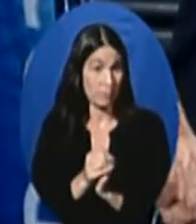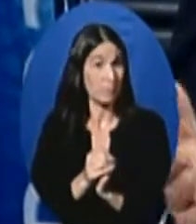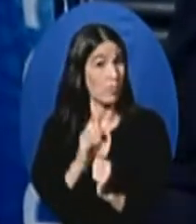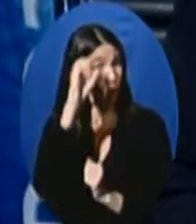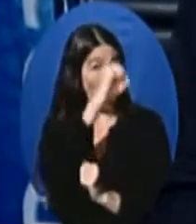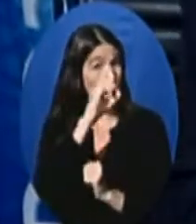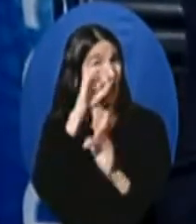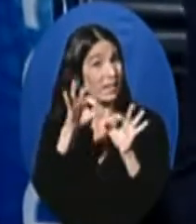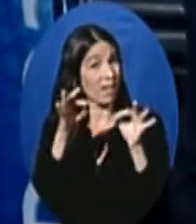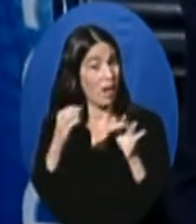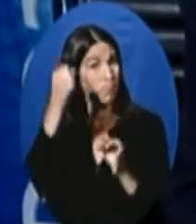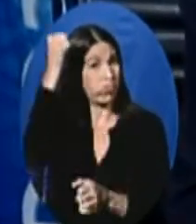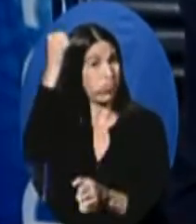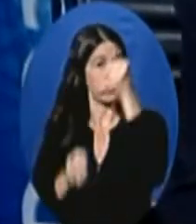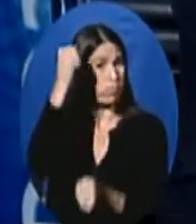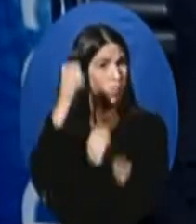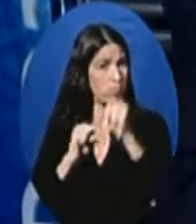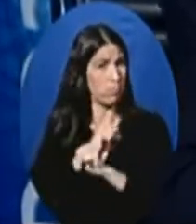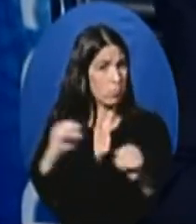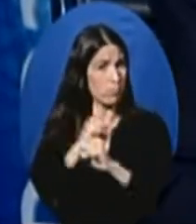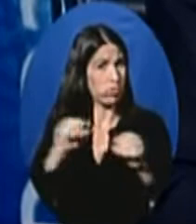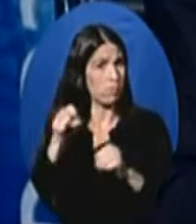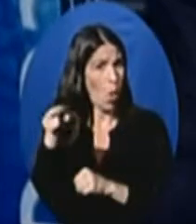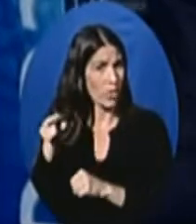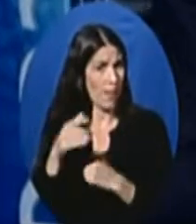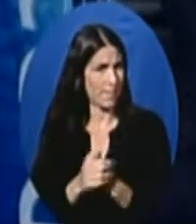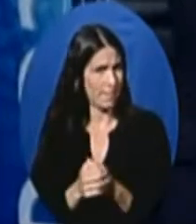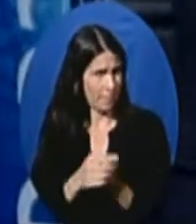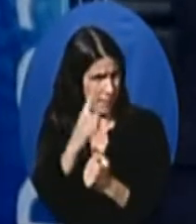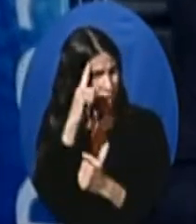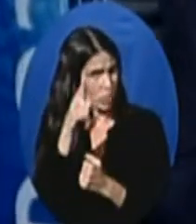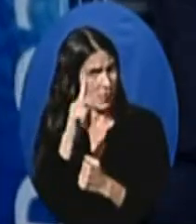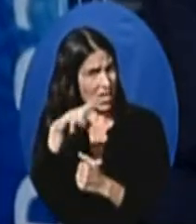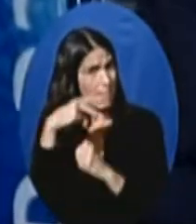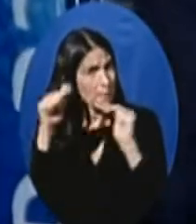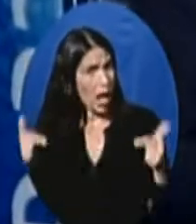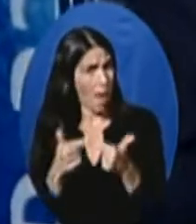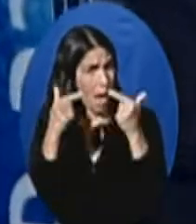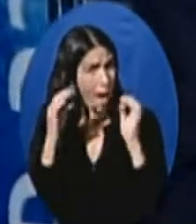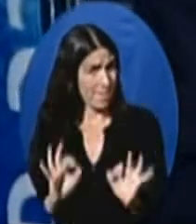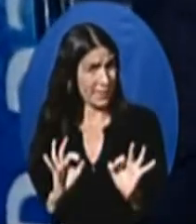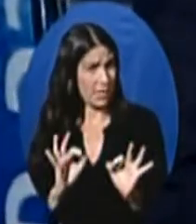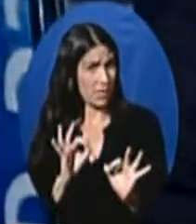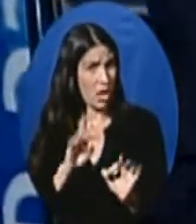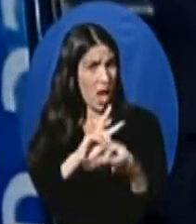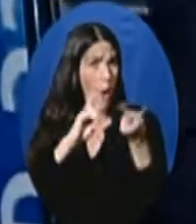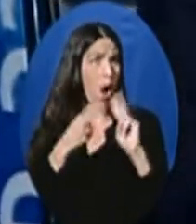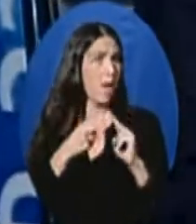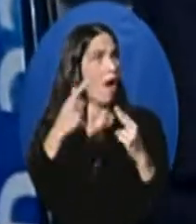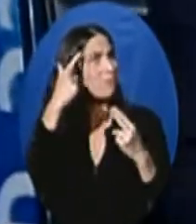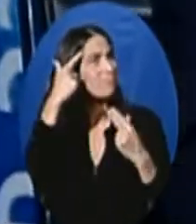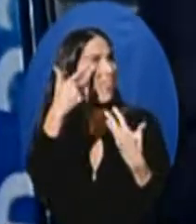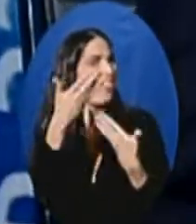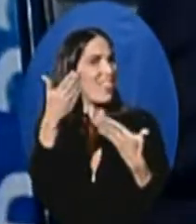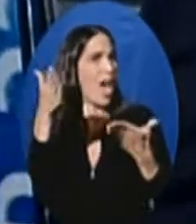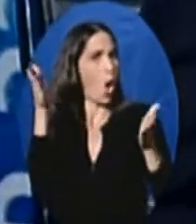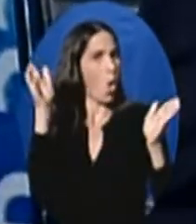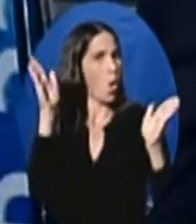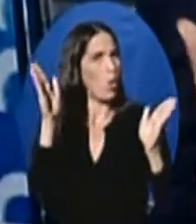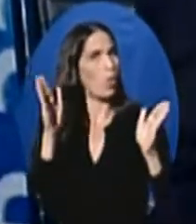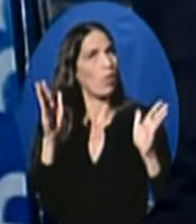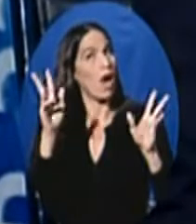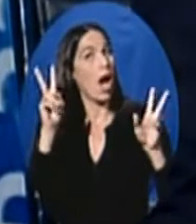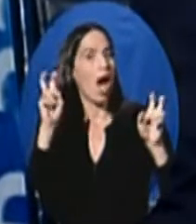אותם. האם לפי הערכתך אנחנו הולכים למלחמה אמיתית של העולם, אנחנו לא יודע איך לגמר, הנאור, הסביר, האסלאם